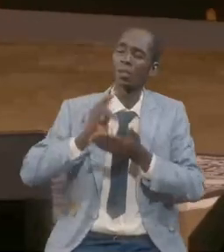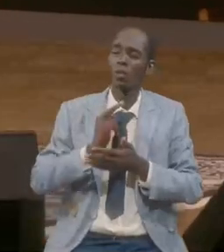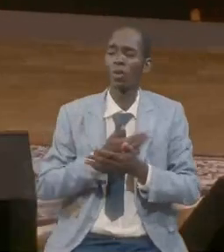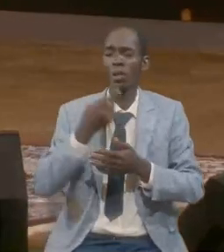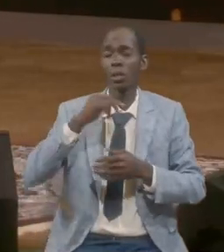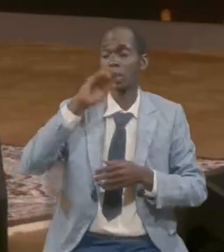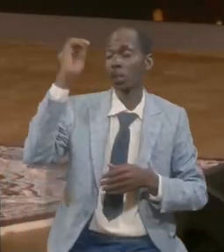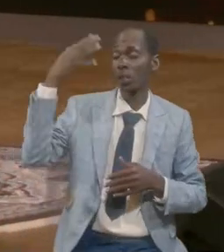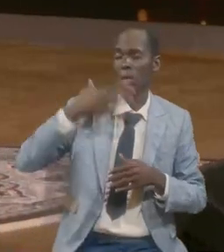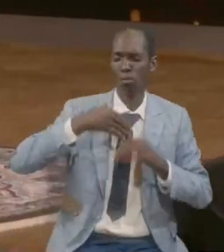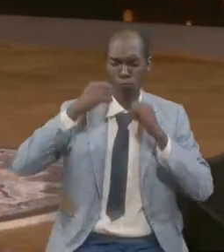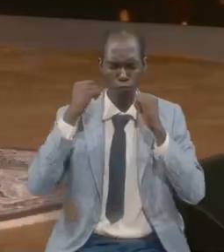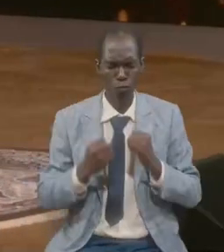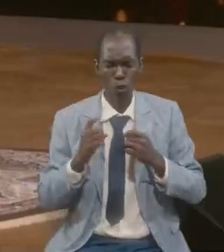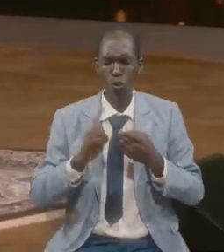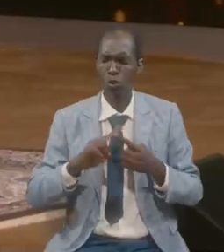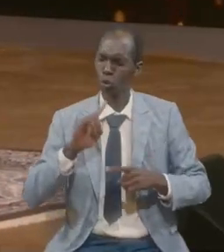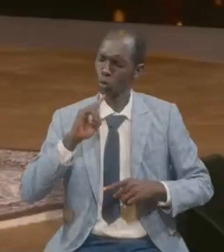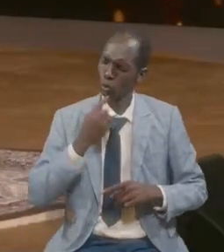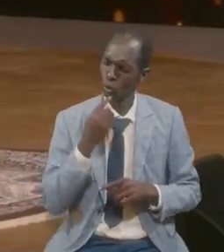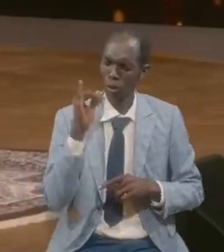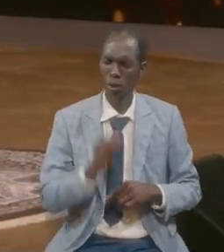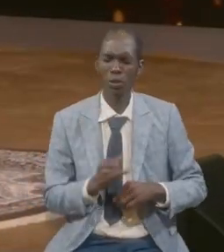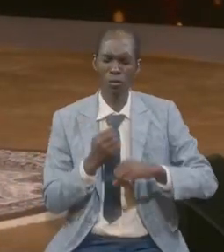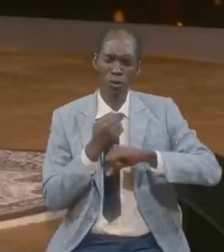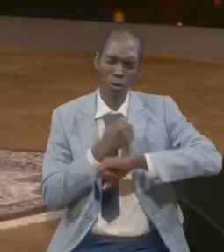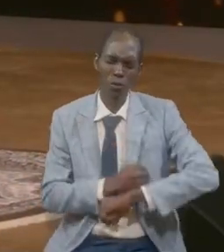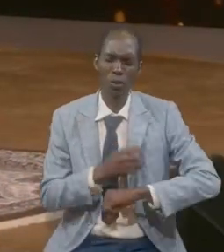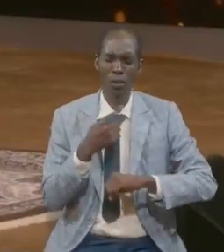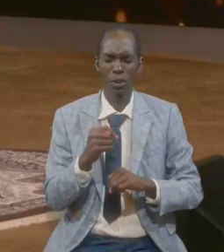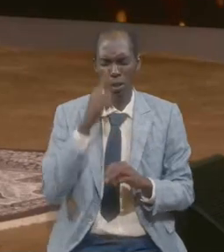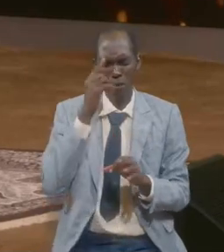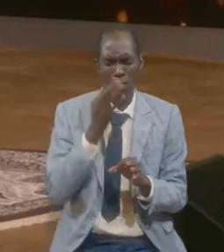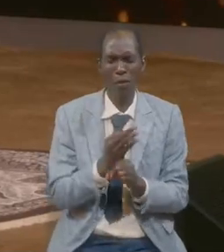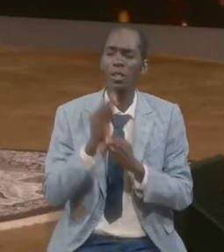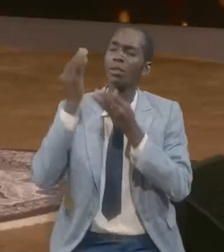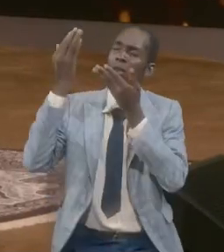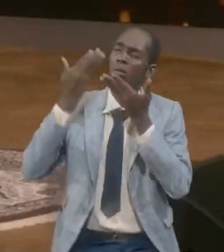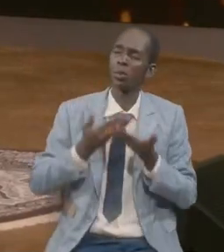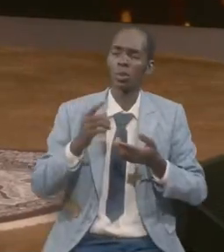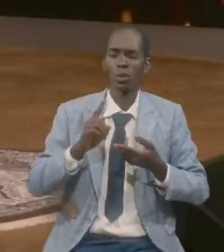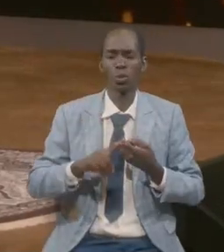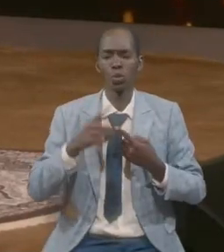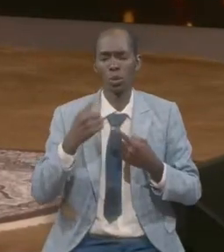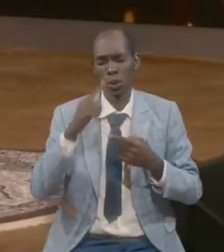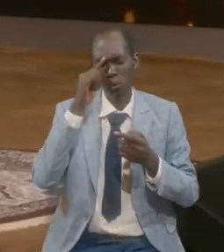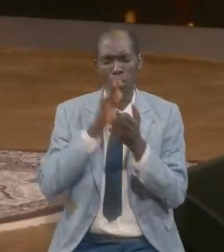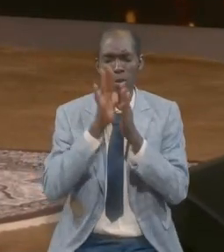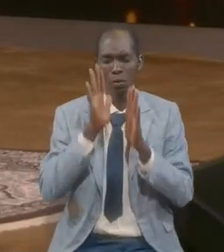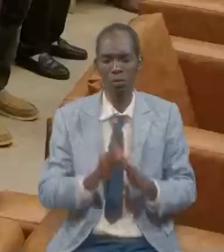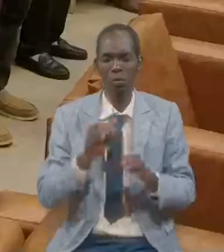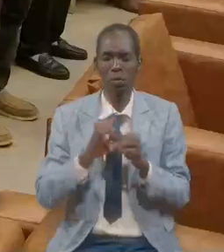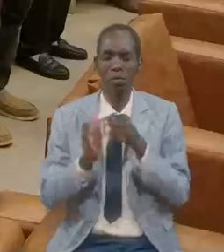la force pour combattre pour la foi qui a été transmise au sein une fois pour toutes au nom